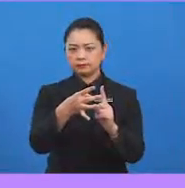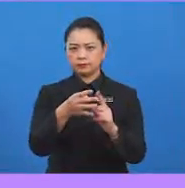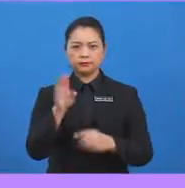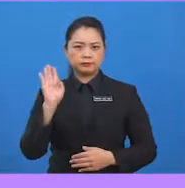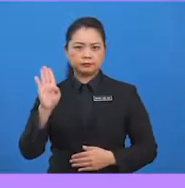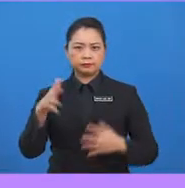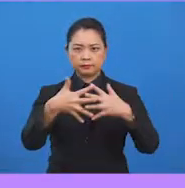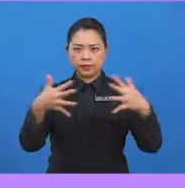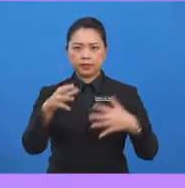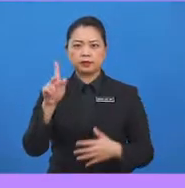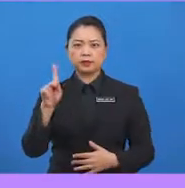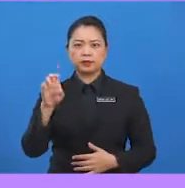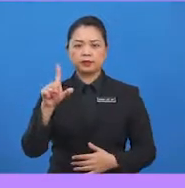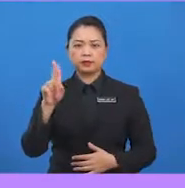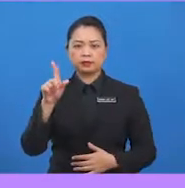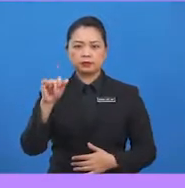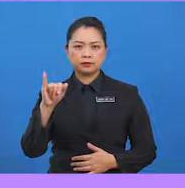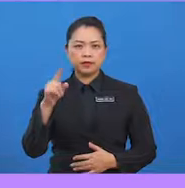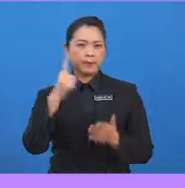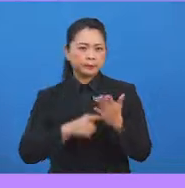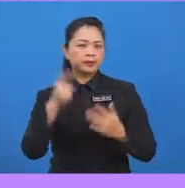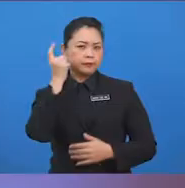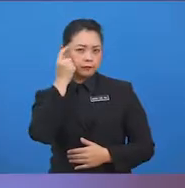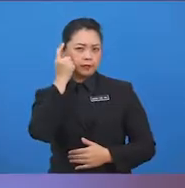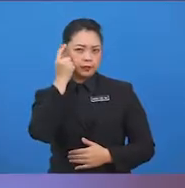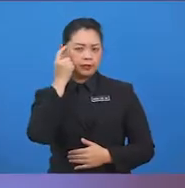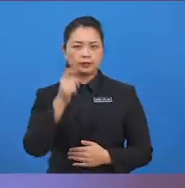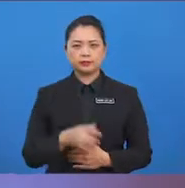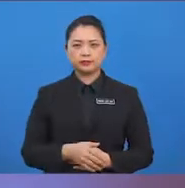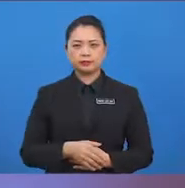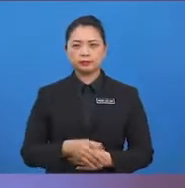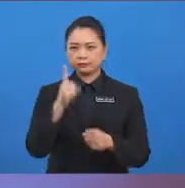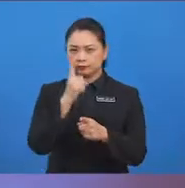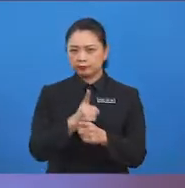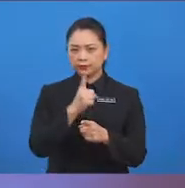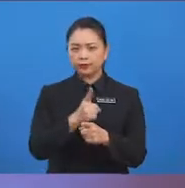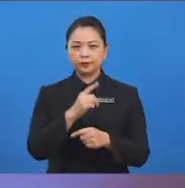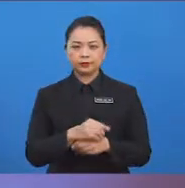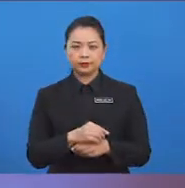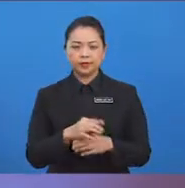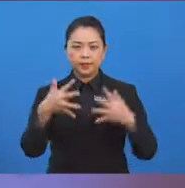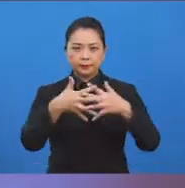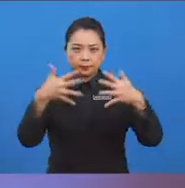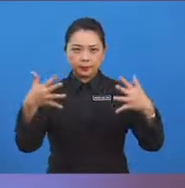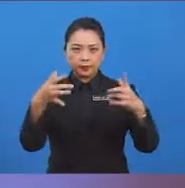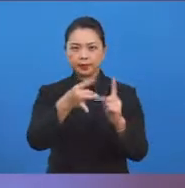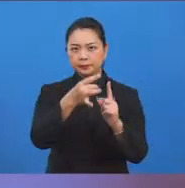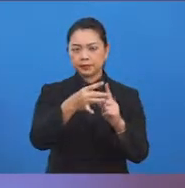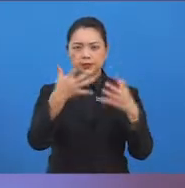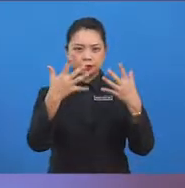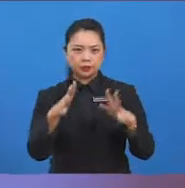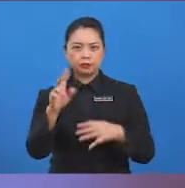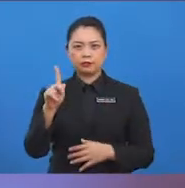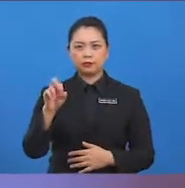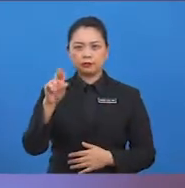adalah pagar keluli. Apa yang terlintas di fikiran? Ya, betul. Pagar besi telah berkarat